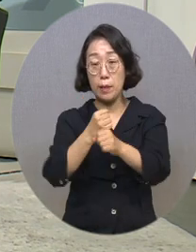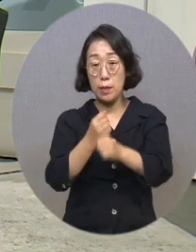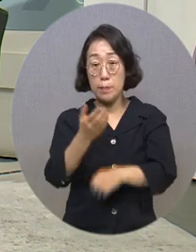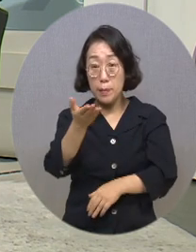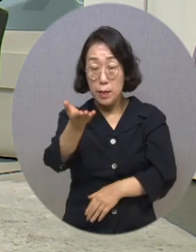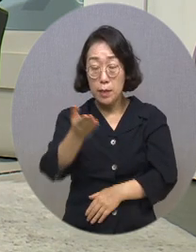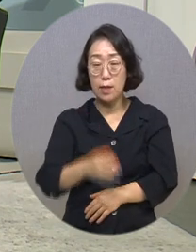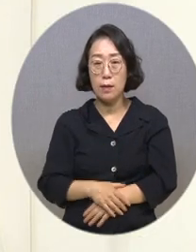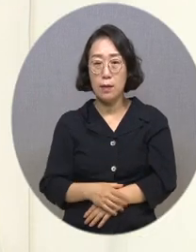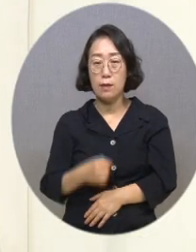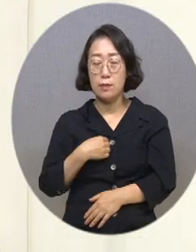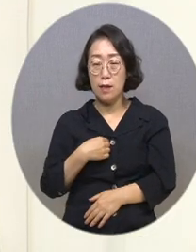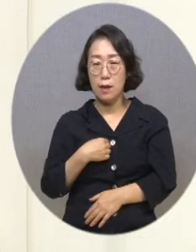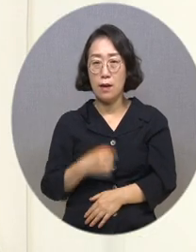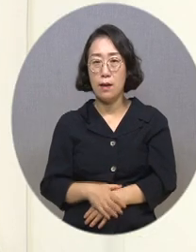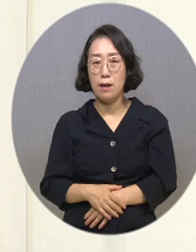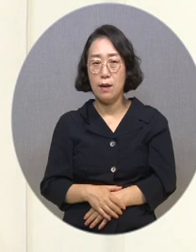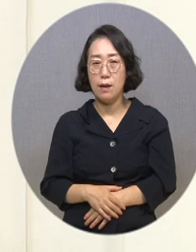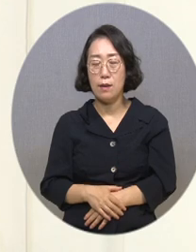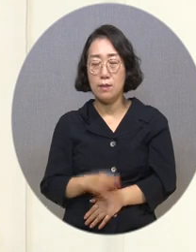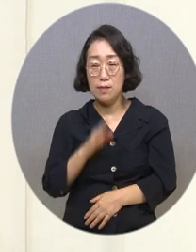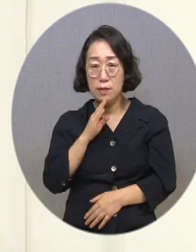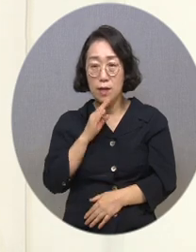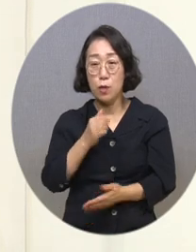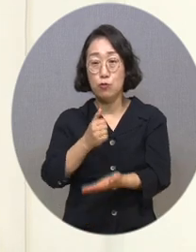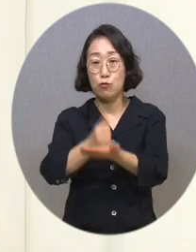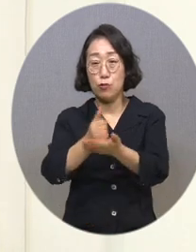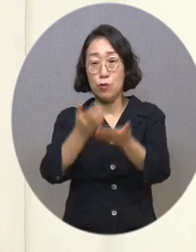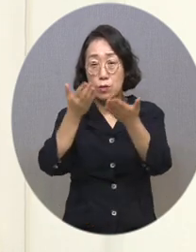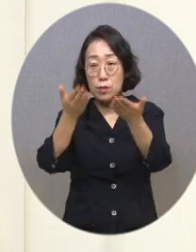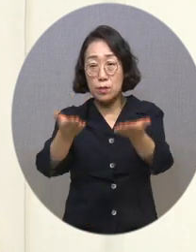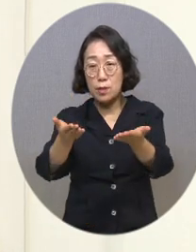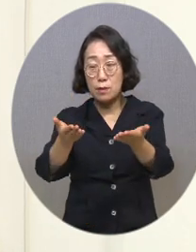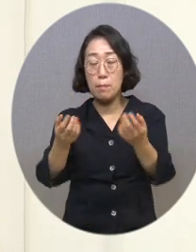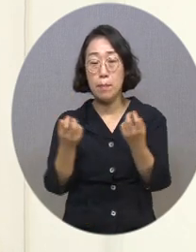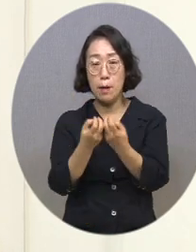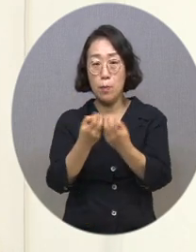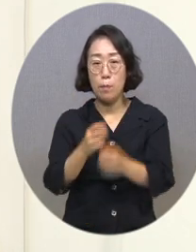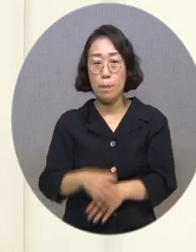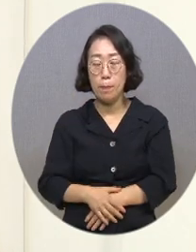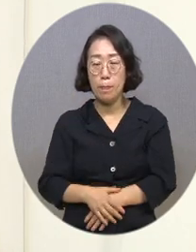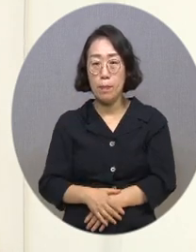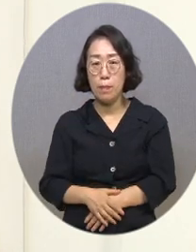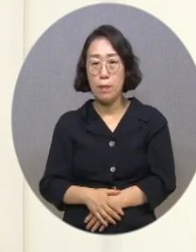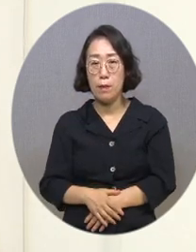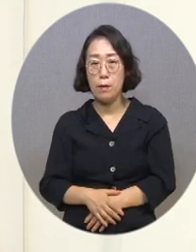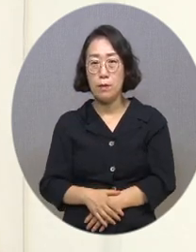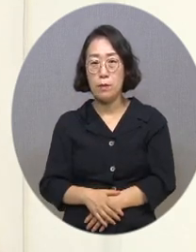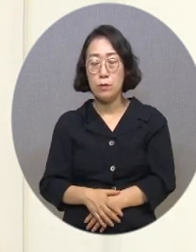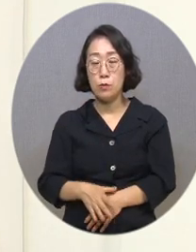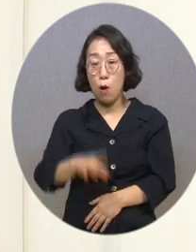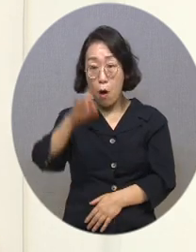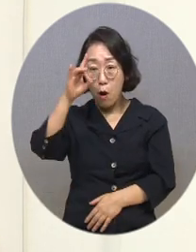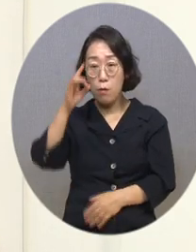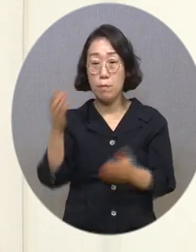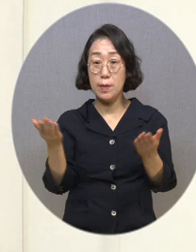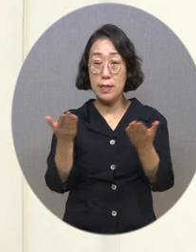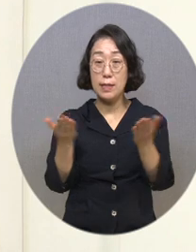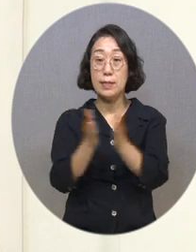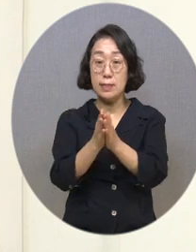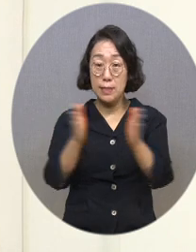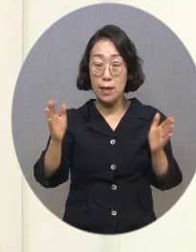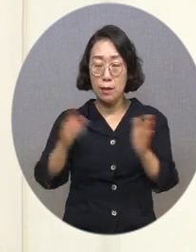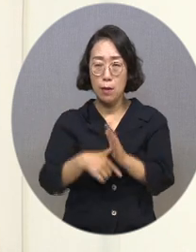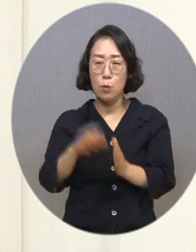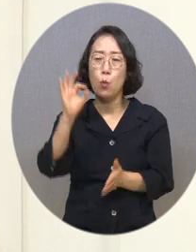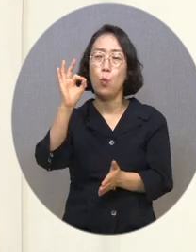아 제가요 정말 추천드리는 게 제가 사실 뭔가 우리가 왜 어떤 창업을 하나 해도